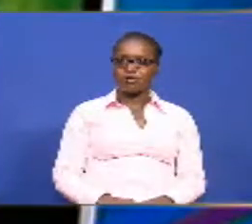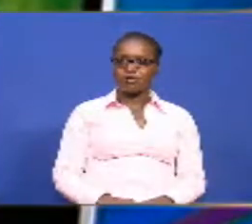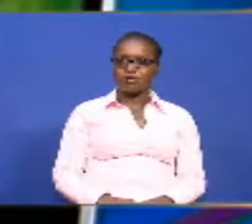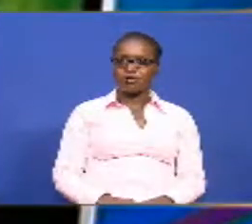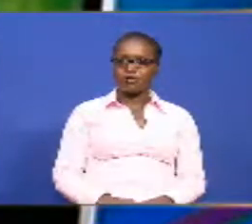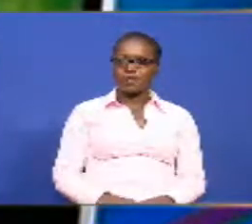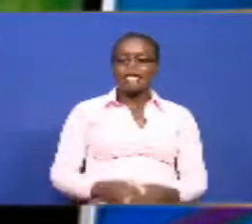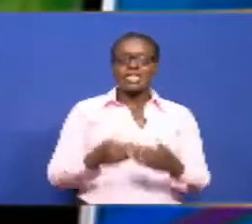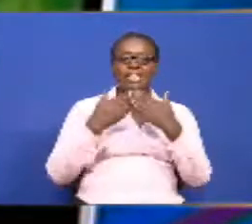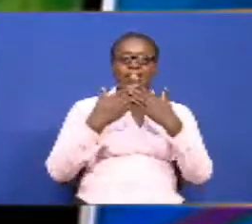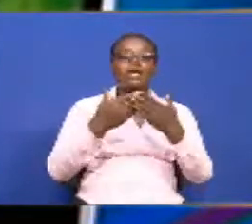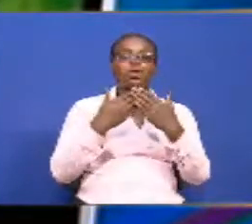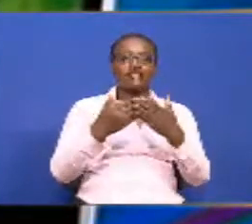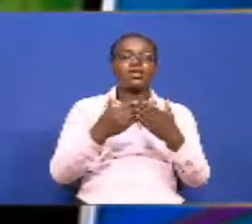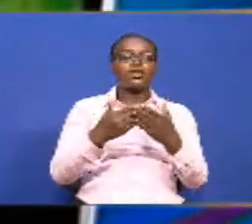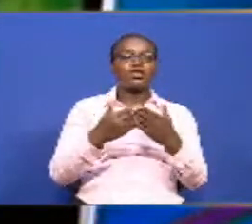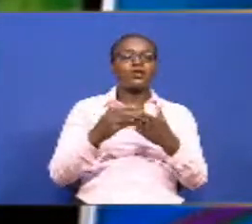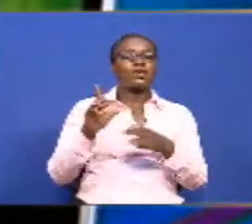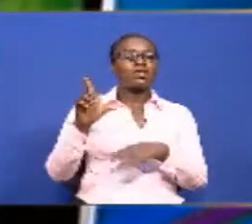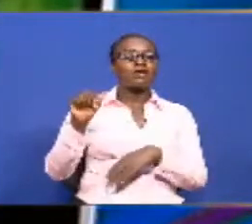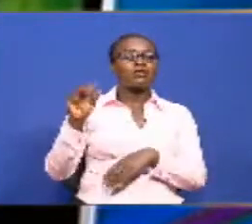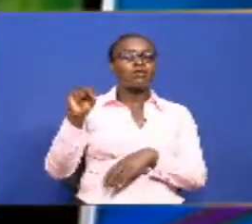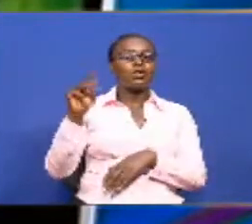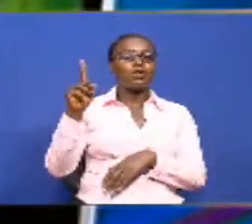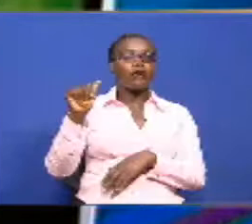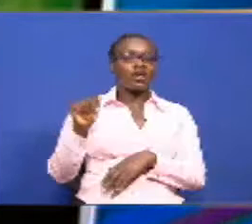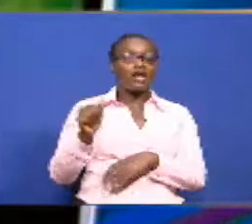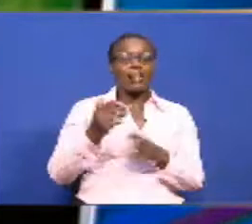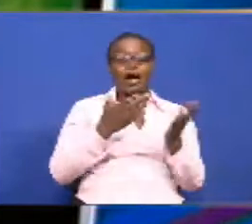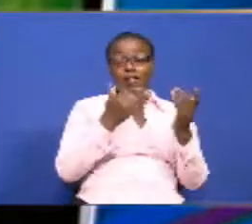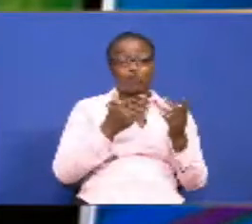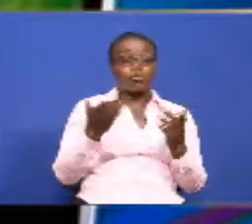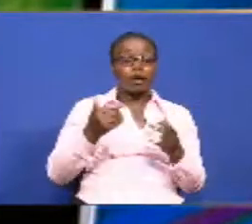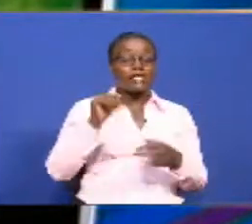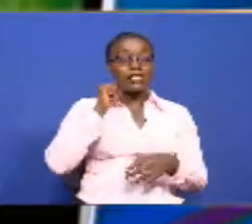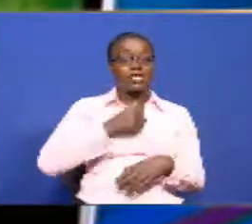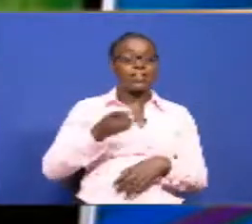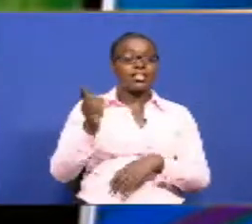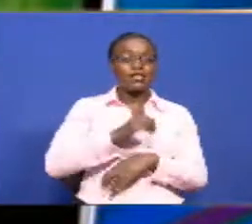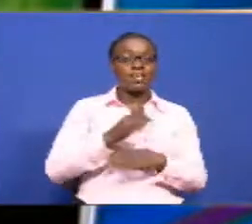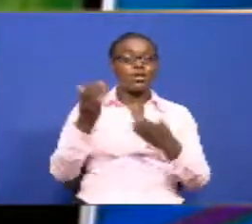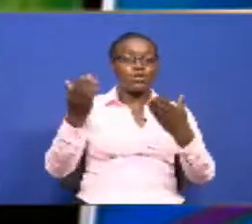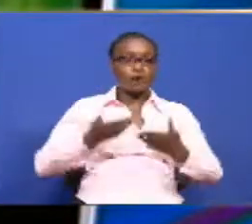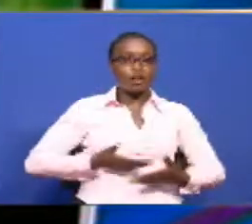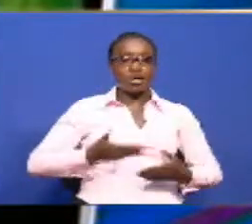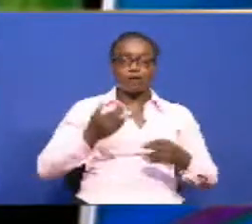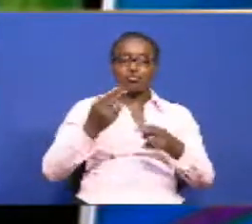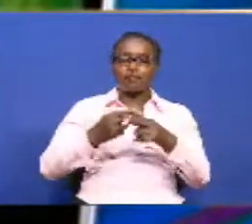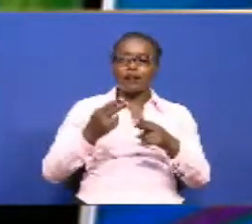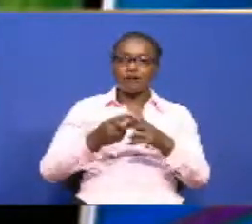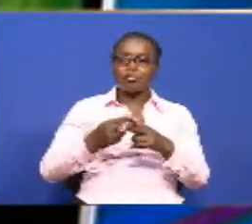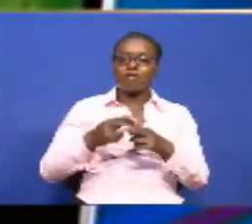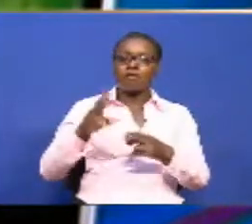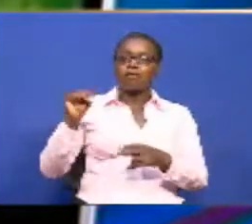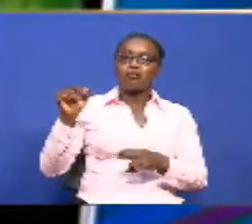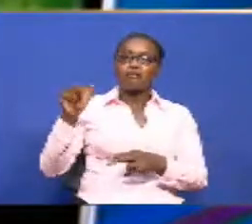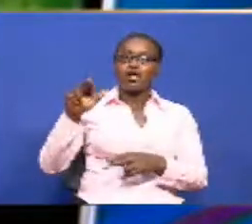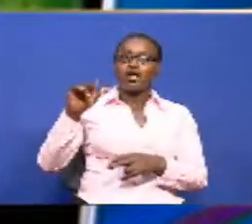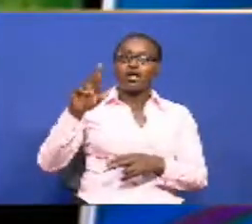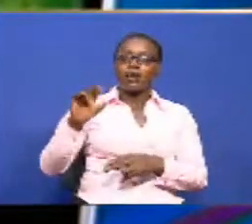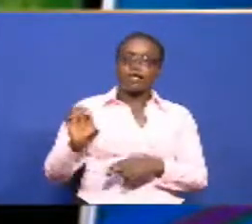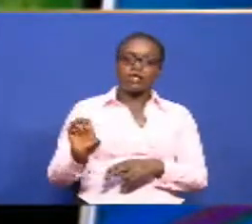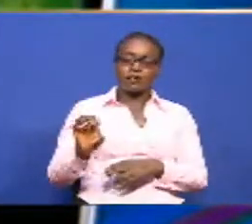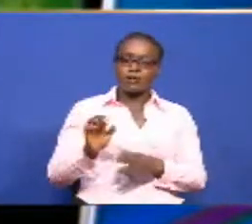Na shukran Lemoka, natumai popote ulipo umekuwa na siku njema. Karibu, naitwa Marie Yambo. Tuangazie hali ya hewa katika